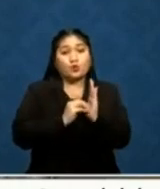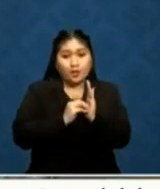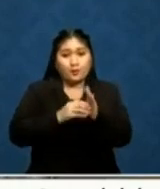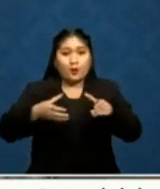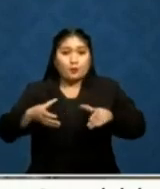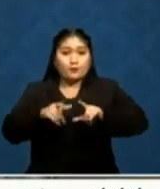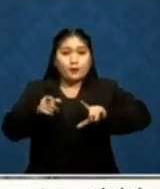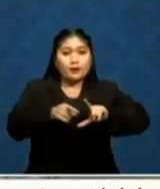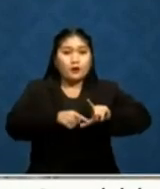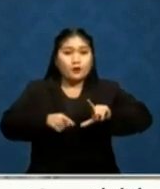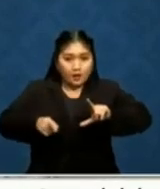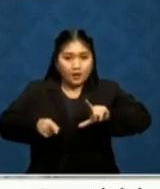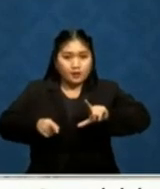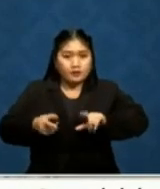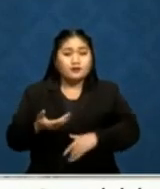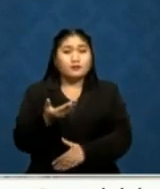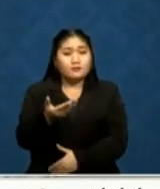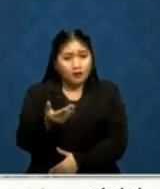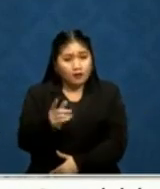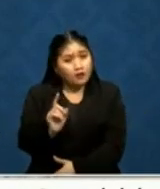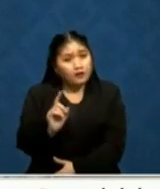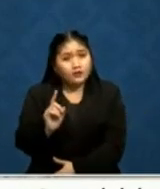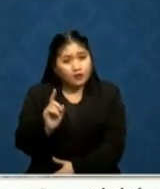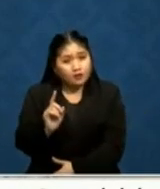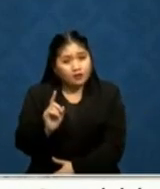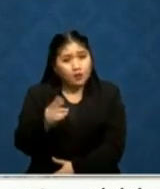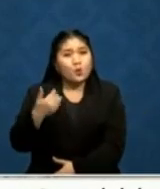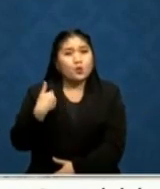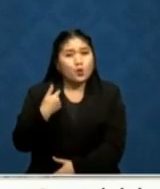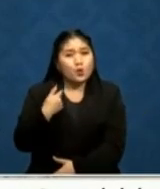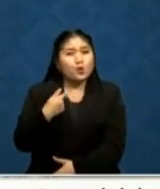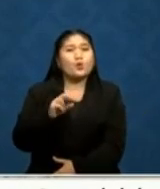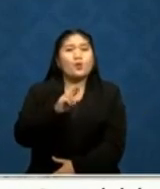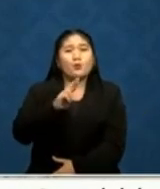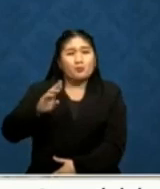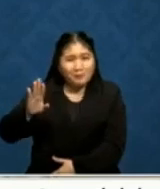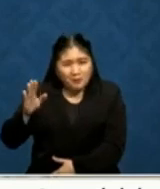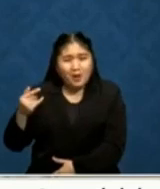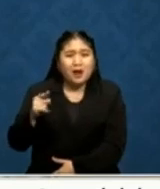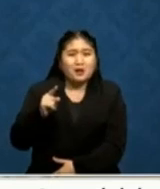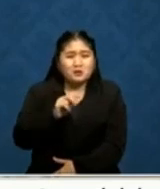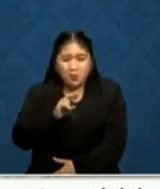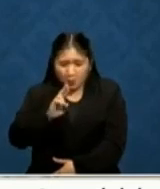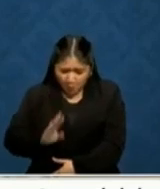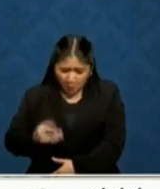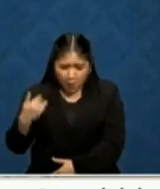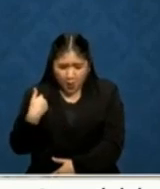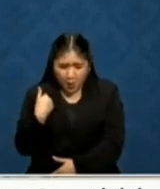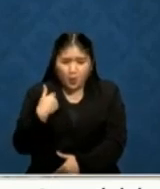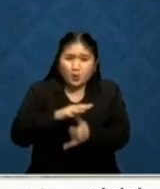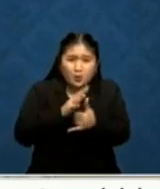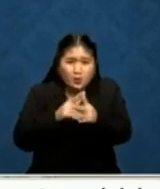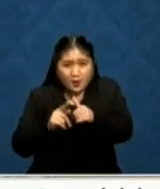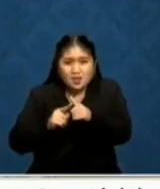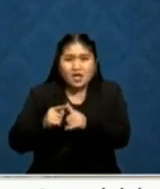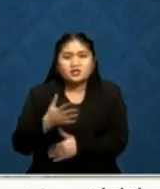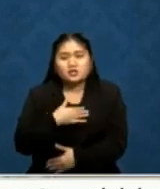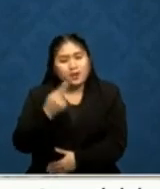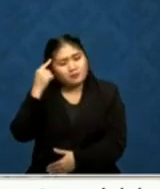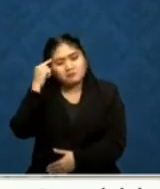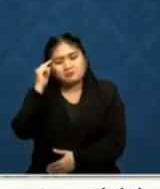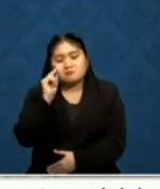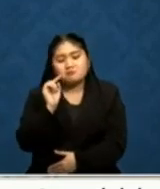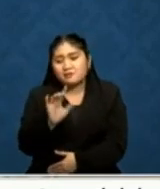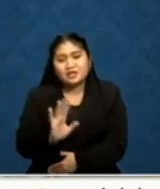คก้าวไกลท่านประธานคะหนึ่งในรูปแบบของการคุกคามทางเพศที่มักจะโดนมองข้ามอยู่เสมอเพราะว่ามันไม่เกิด